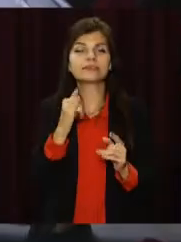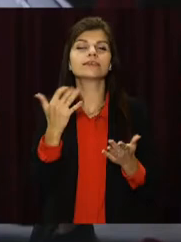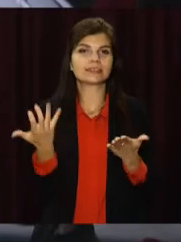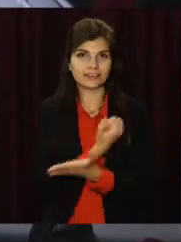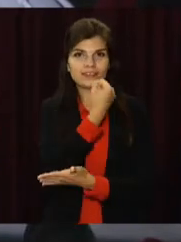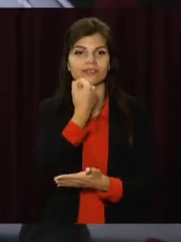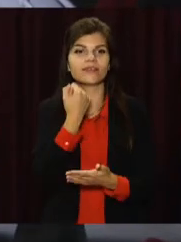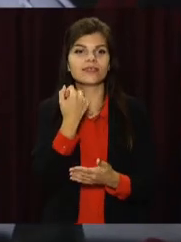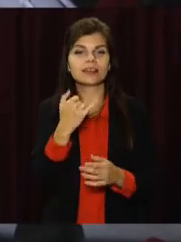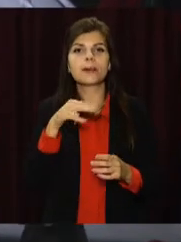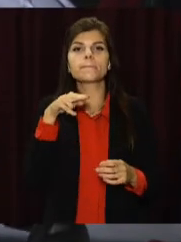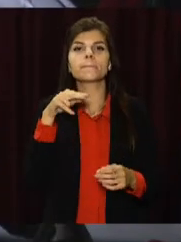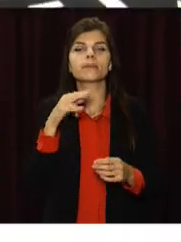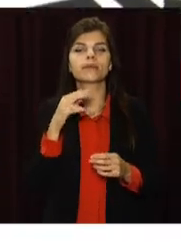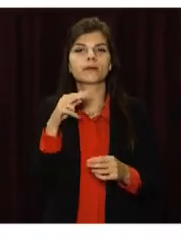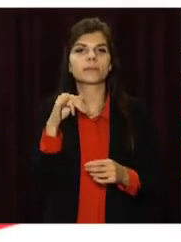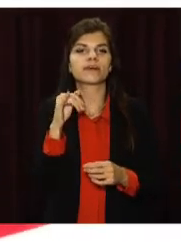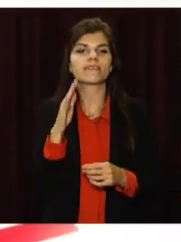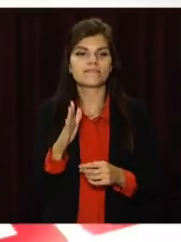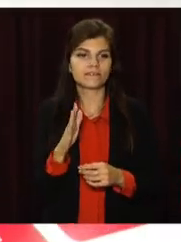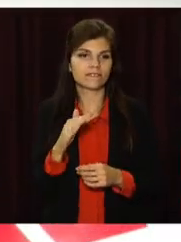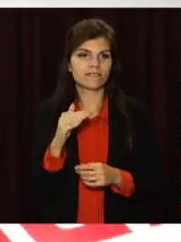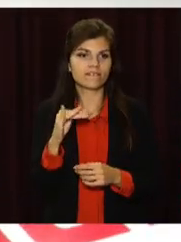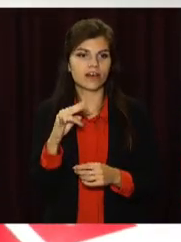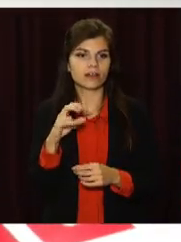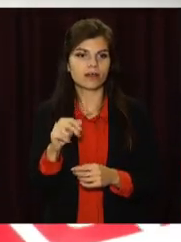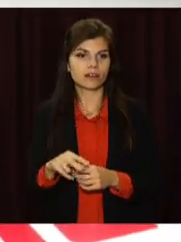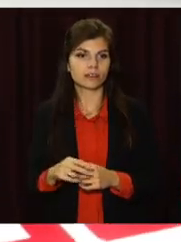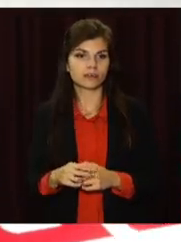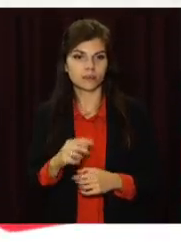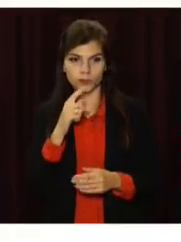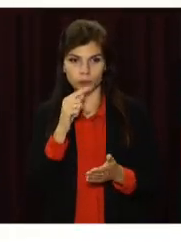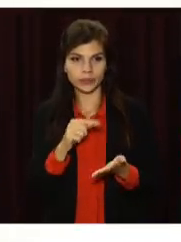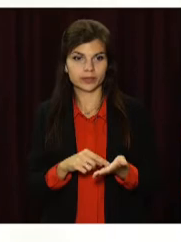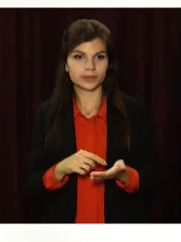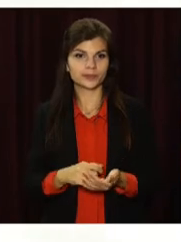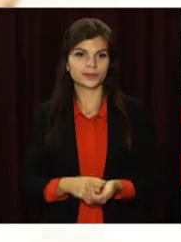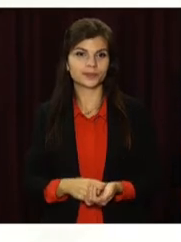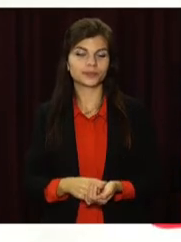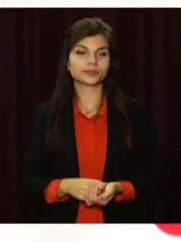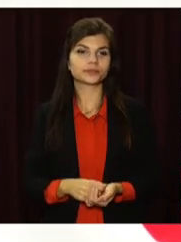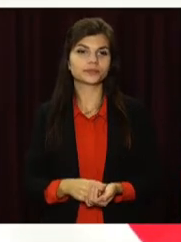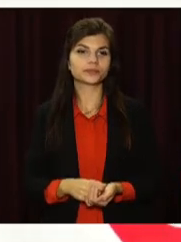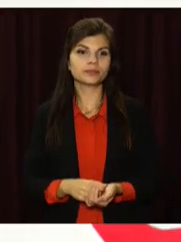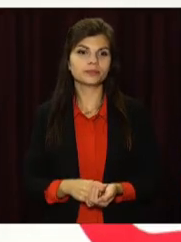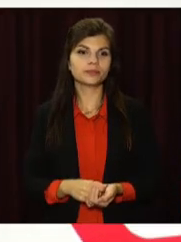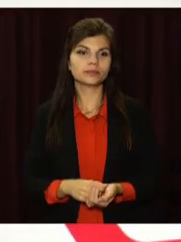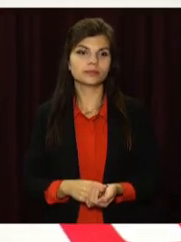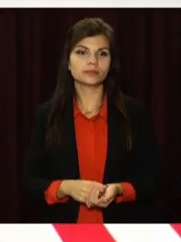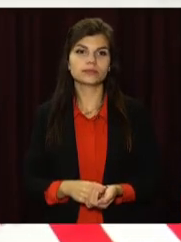стали напівфіналістами. Молодець, молодець. Все, Сергій, не трогай. Не трогай, ось задушу.